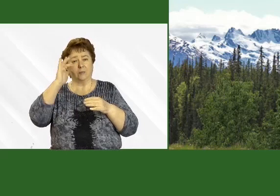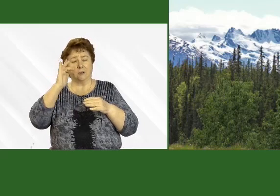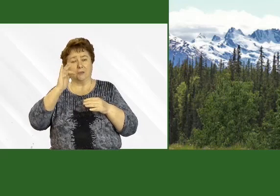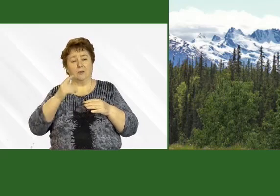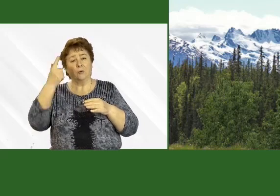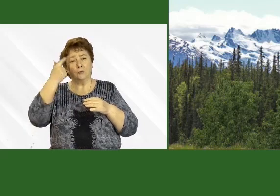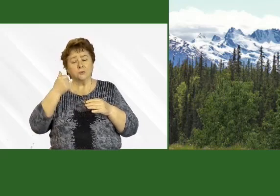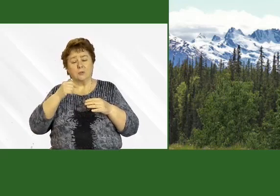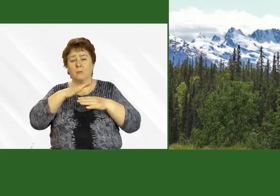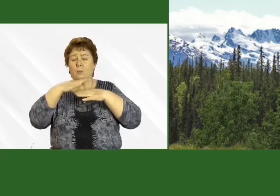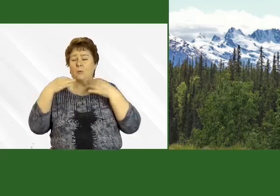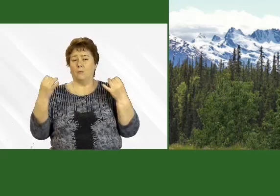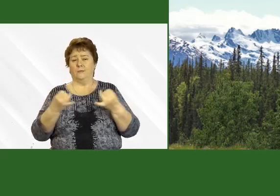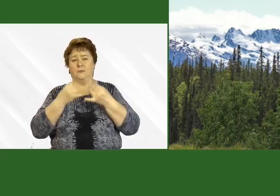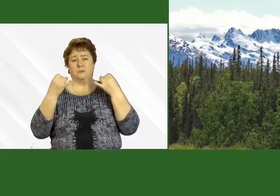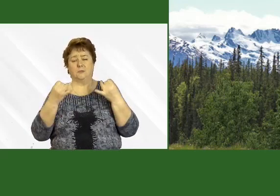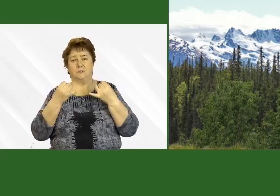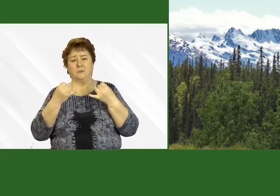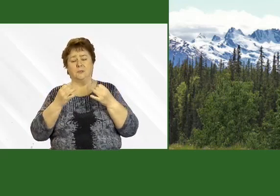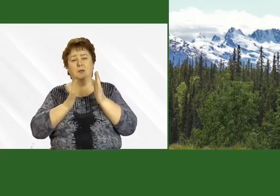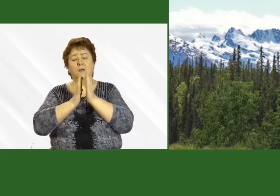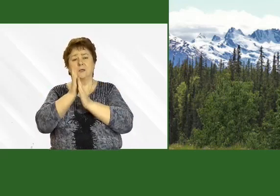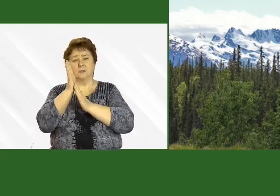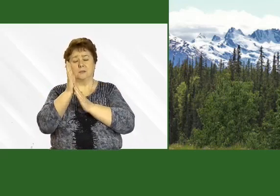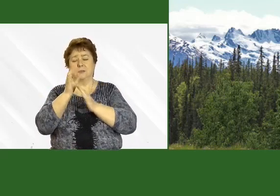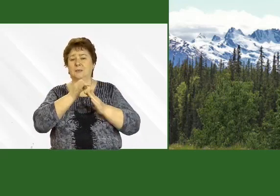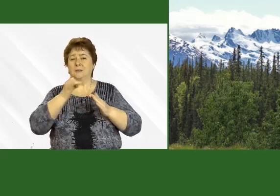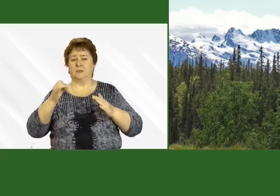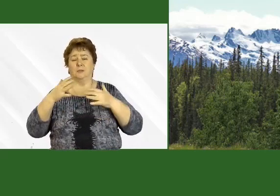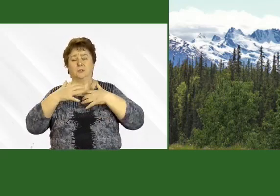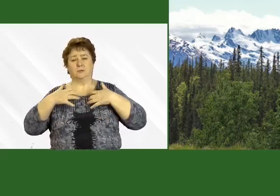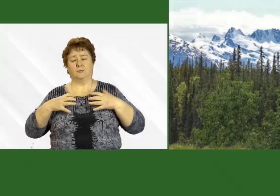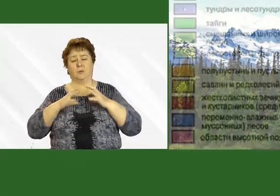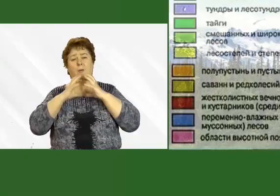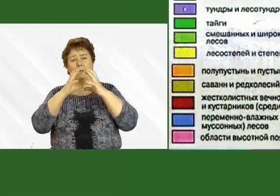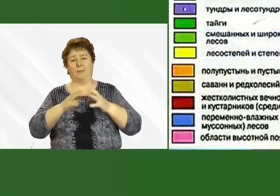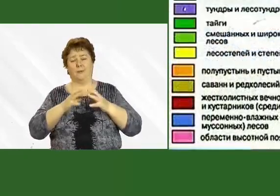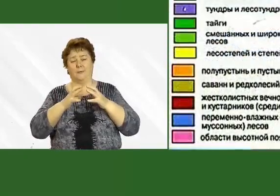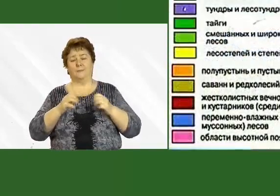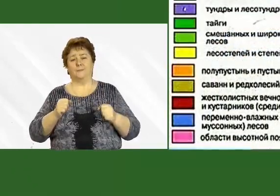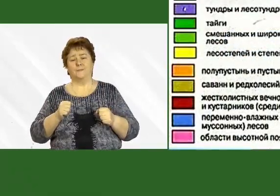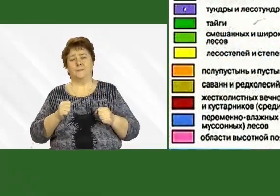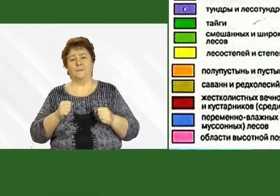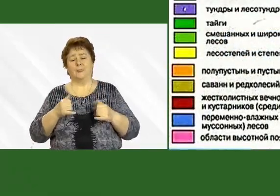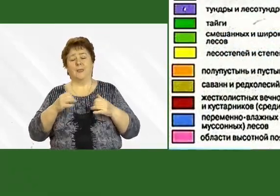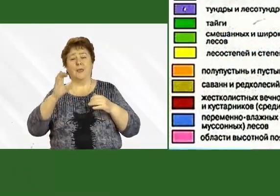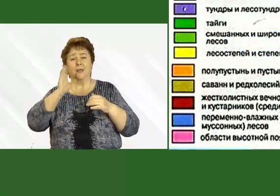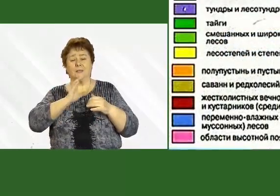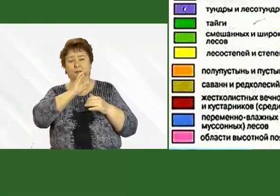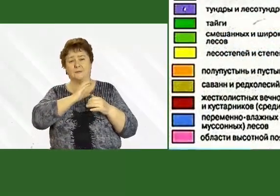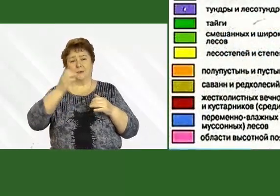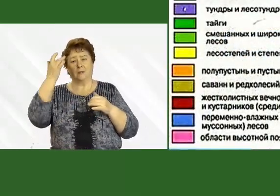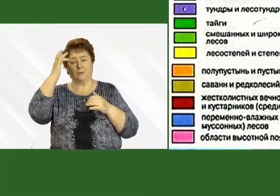узнаем много интересного о растительном и животном мире северная